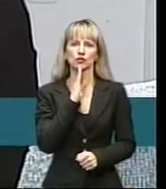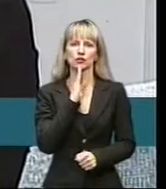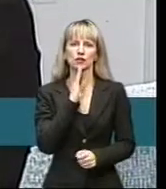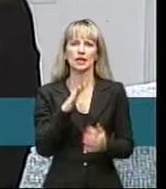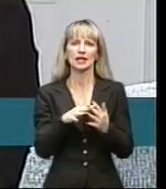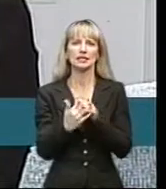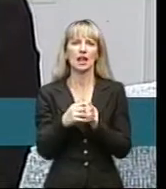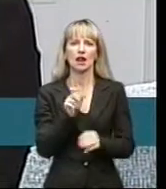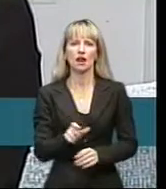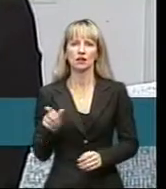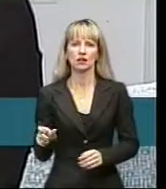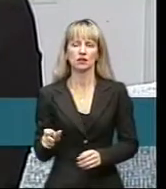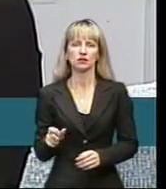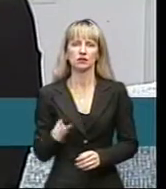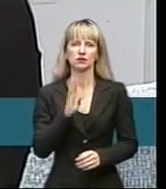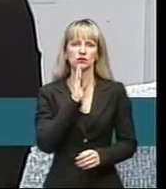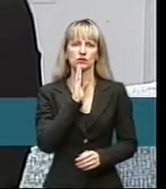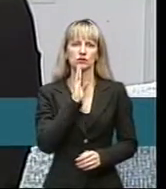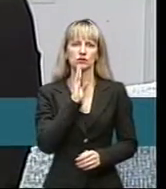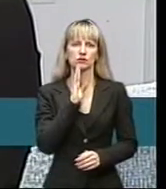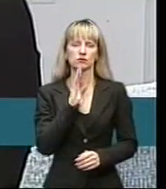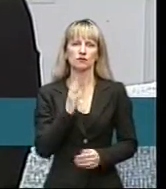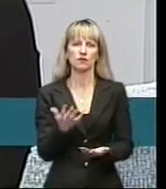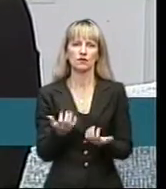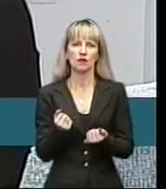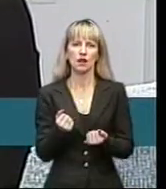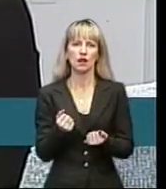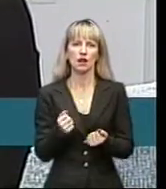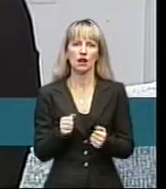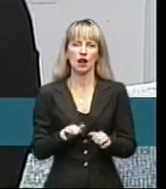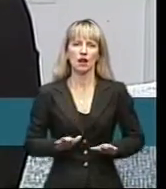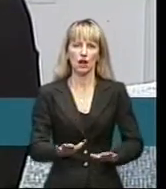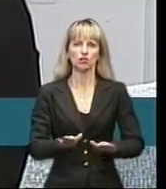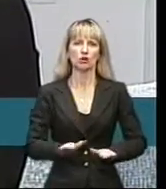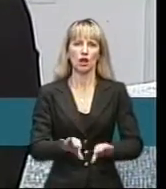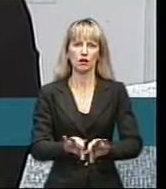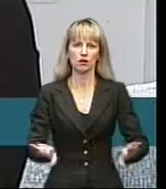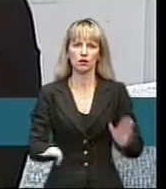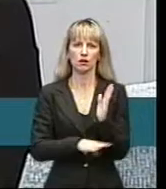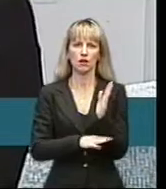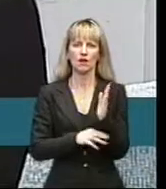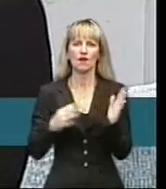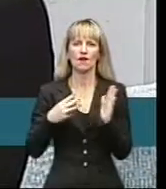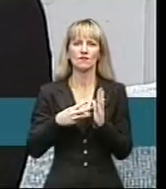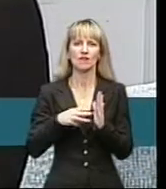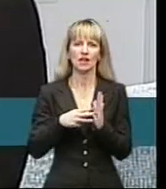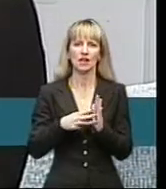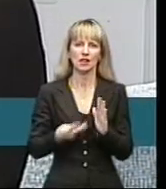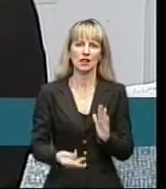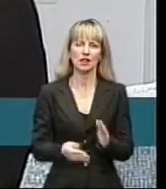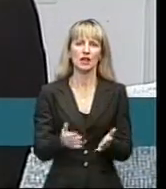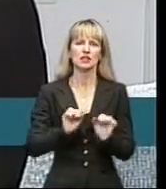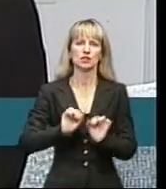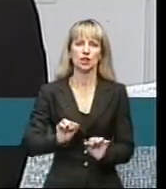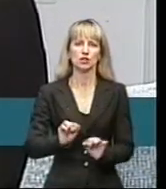селяни, селянки, озброївшись качалкою, вилами, що можна було взяти в руки, захищали